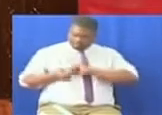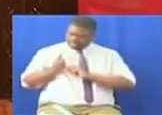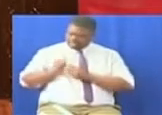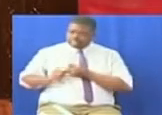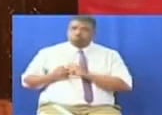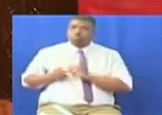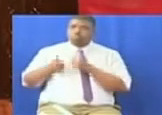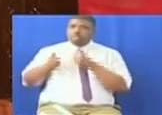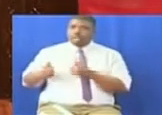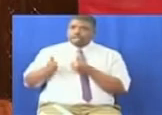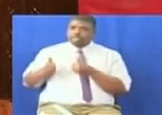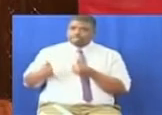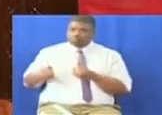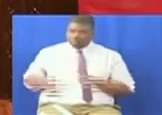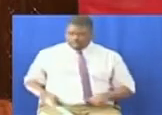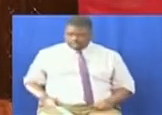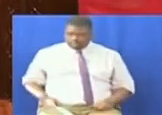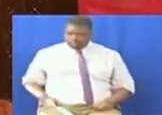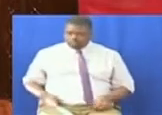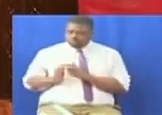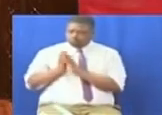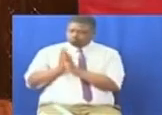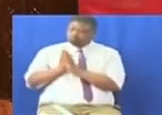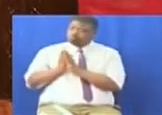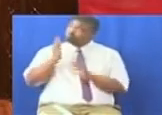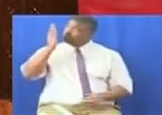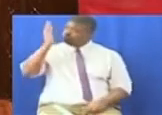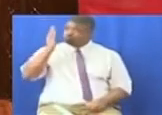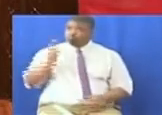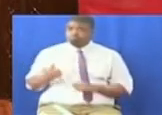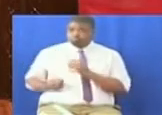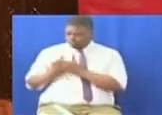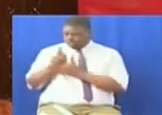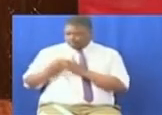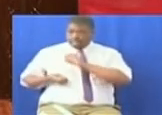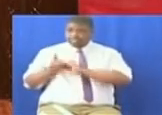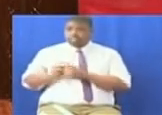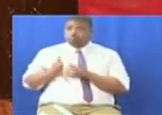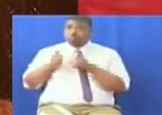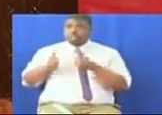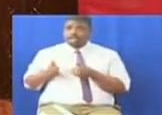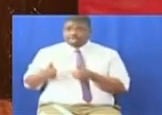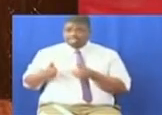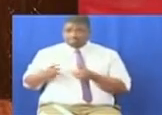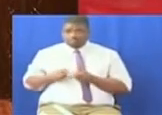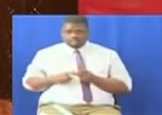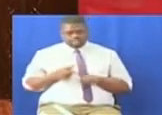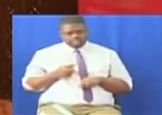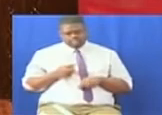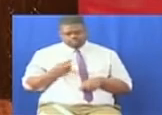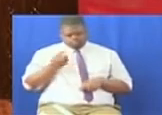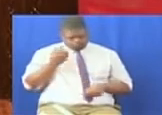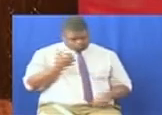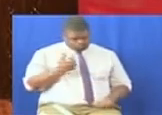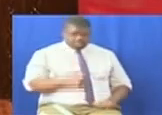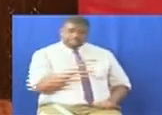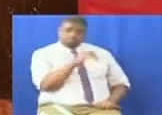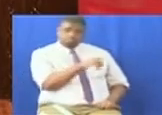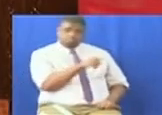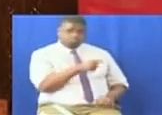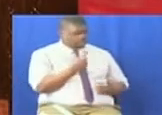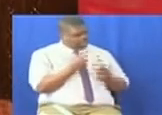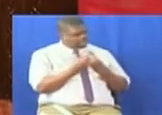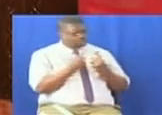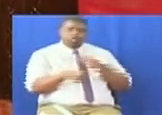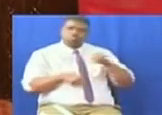Tunamshukuru Mwenyezi Mungu kwa kutuepusha na maafa yaliyotarajiwa, kwamba huku tulikokuwa tunakwenda walikuwa wanasema kwamba